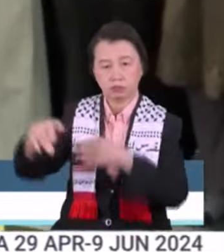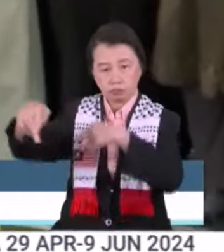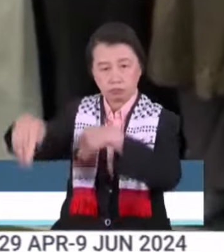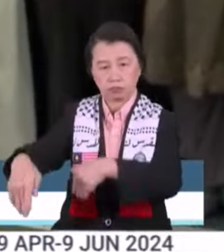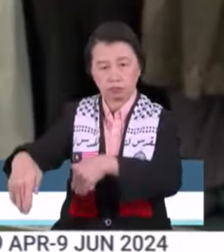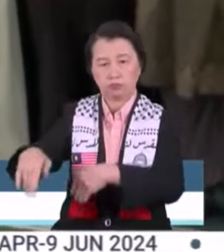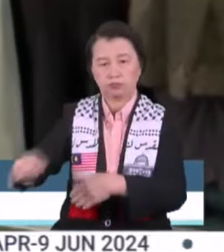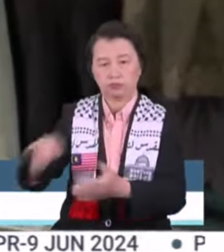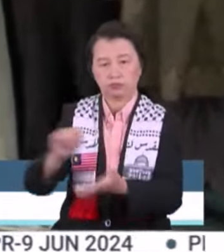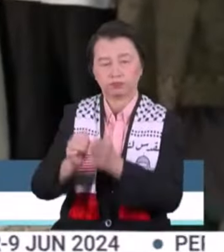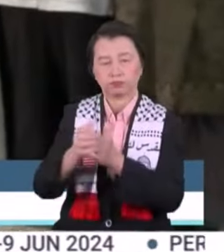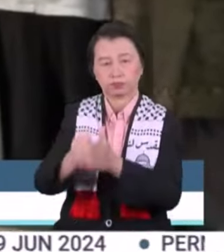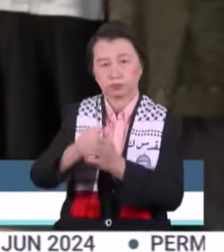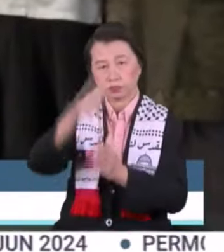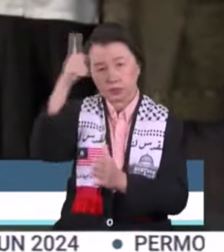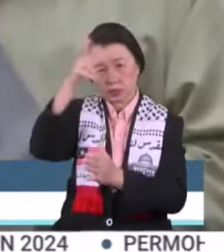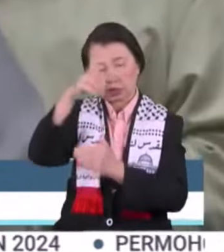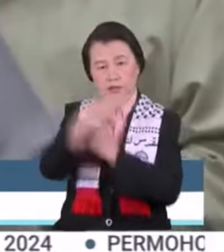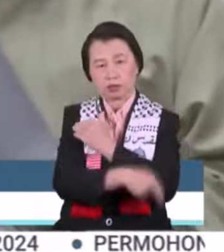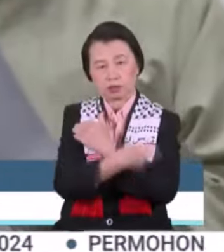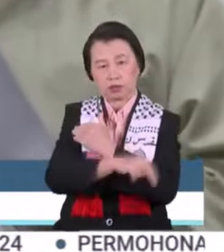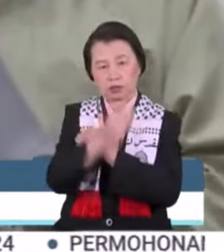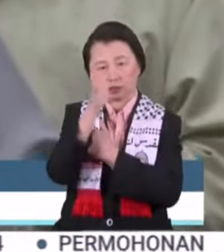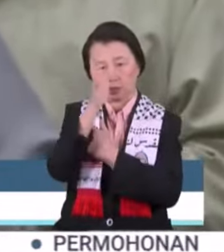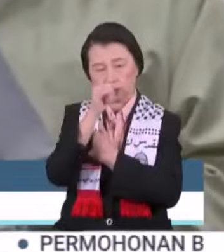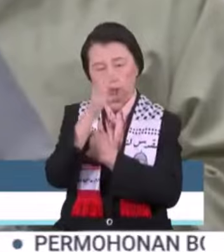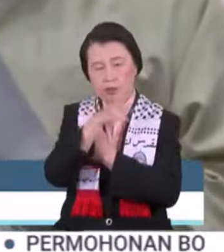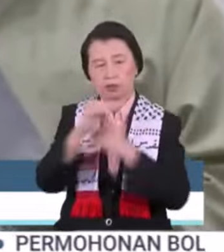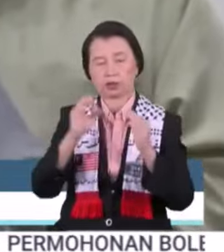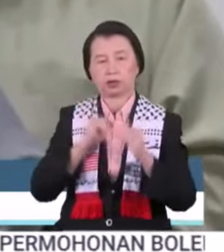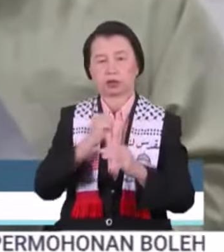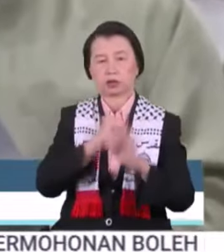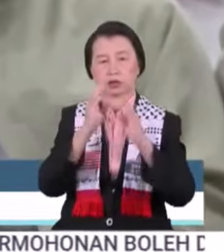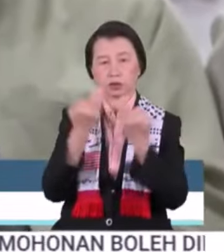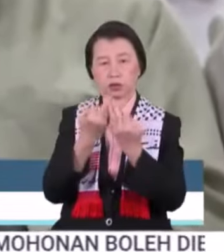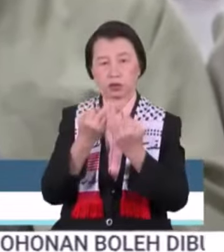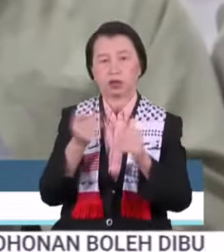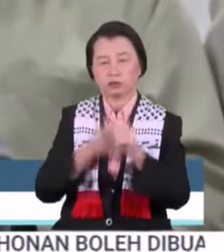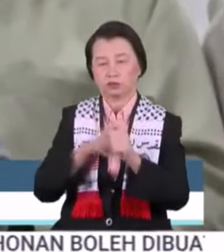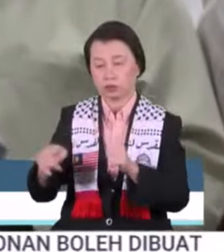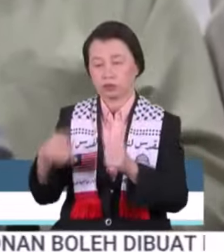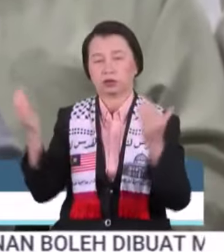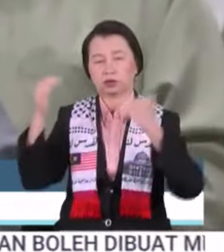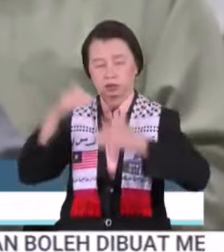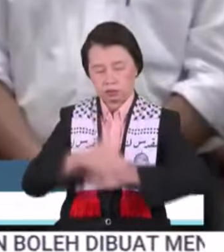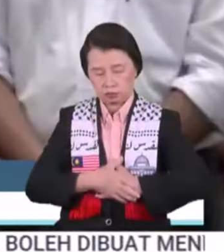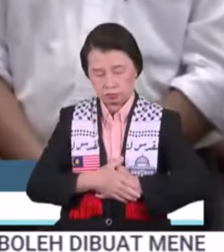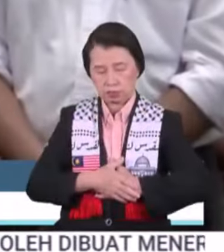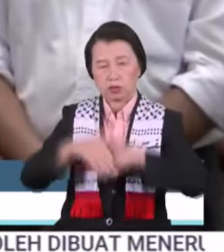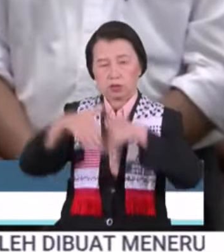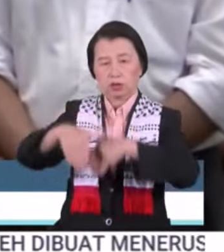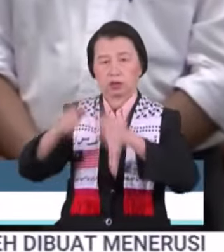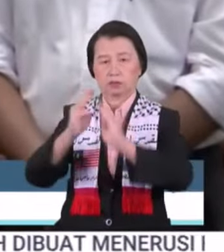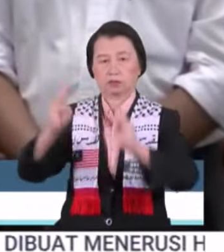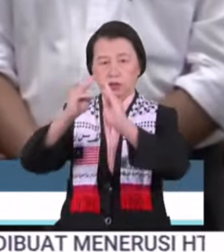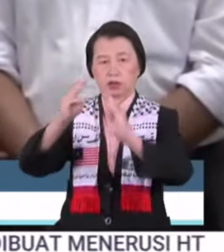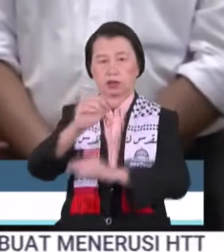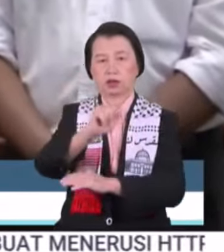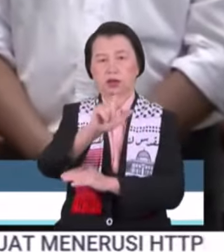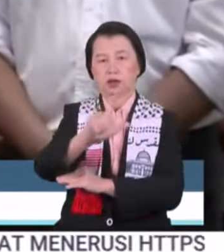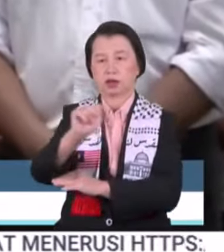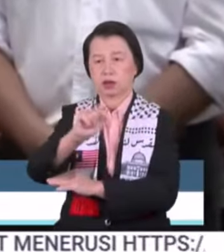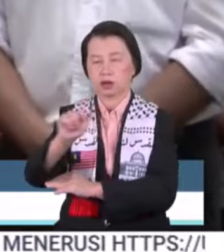dihadiri oleh pimpinan kerajaan negeri dan ahli keluarga. Terdahulu, jenazah Allahyarham telah disemayangkan di Masjid Al-Azim pada pukul